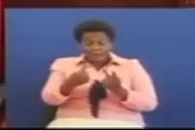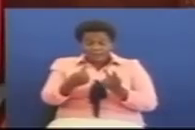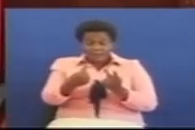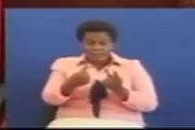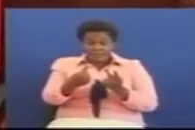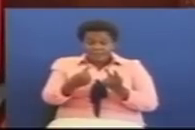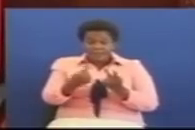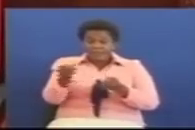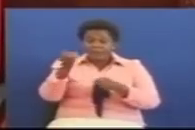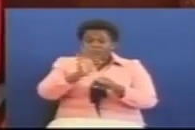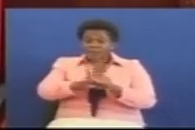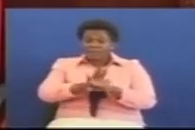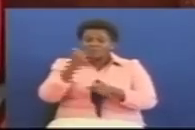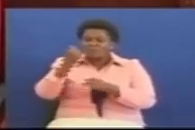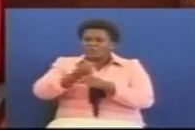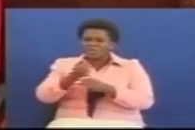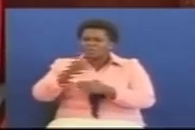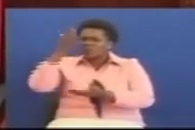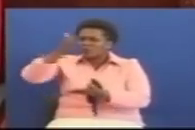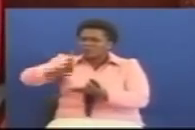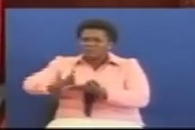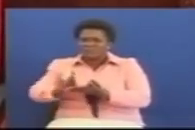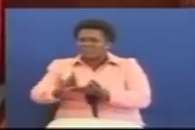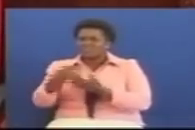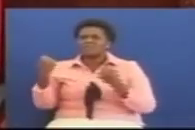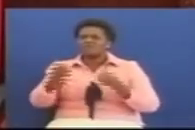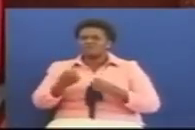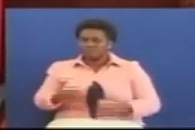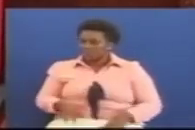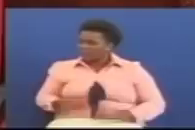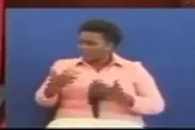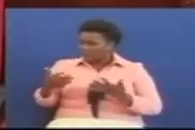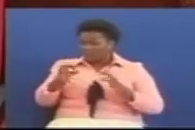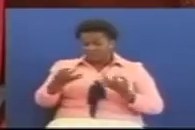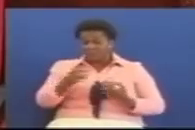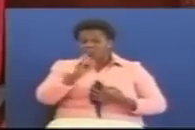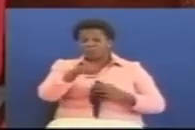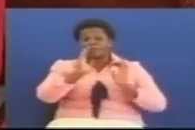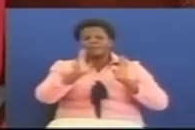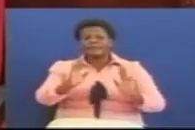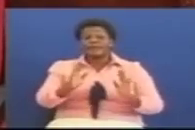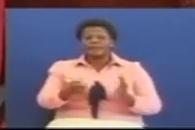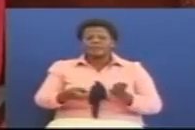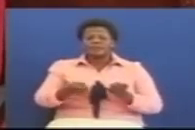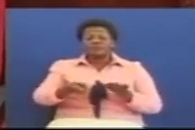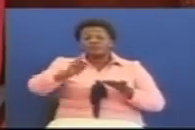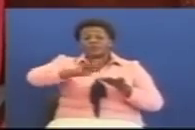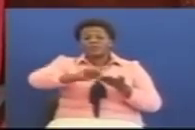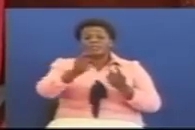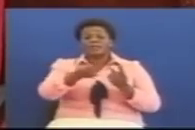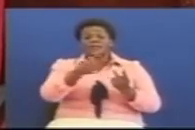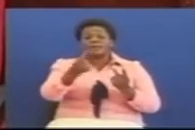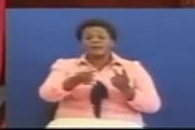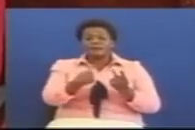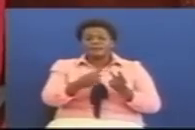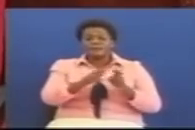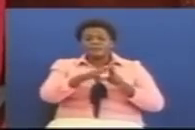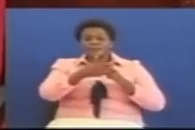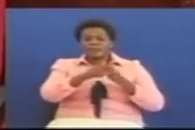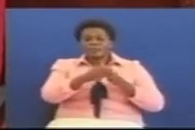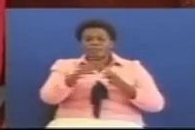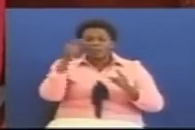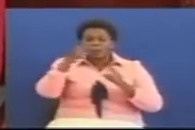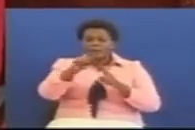kukamilika. Je, uko tayari sasa kuongeza nguvu ya wahandisi na wataalamu wa survey ili kazi hiyo ulioelekeza ifanyike kwa